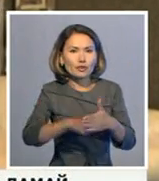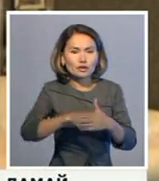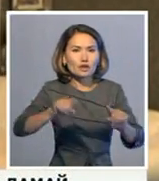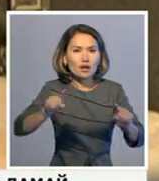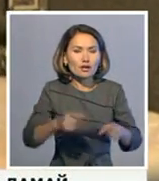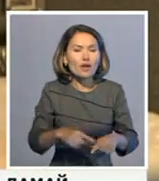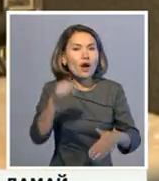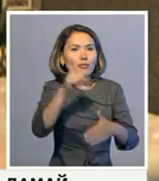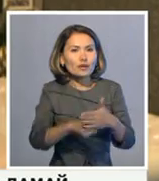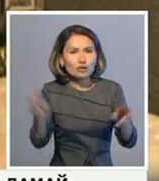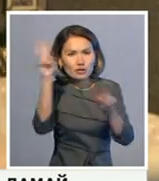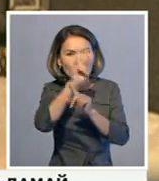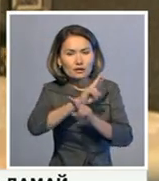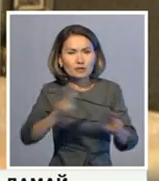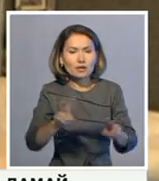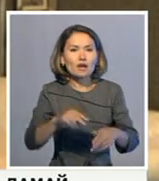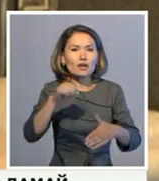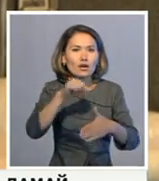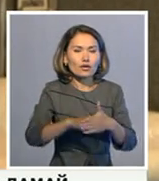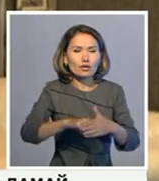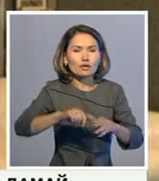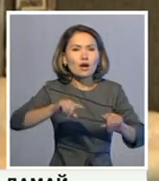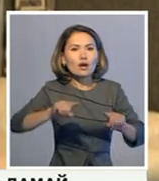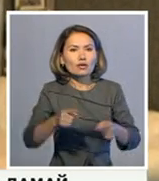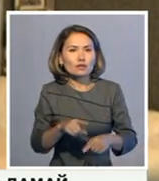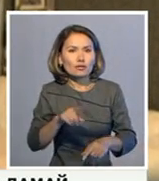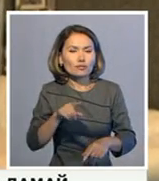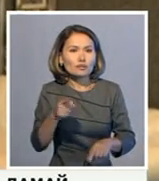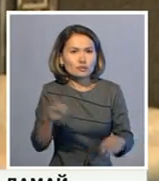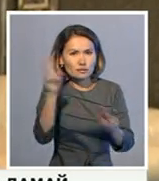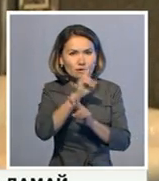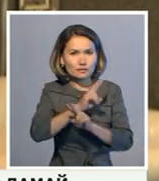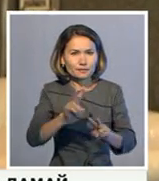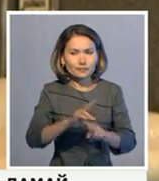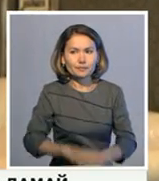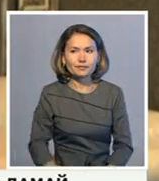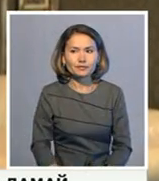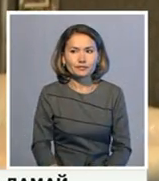қалдырды. Тәртіп сақшыларының бұл әрекеті мейрамхананың беделіне нұқсан келтірді.